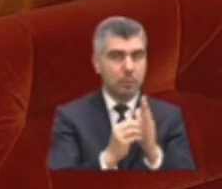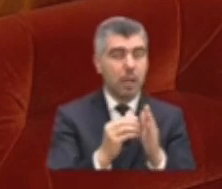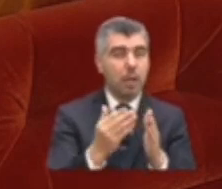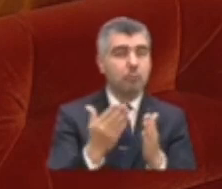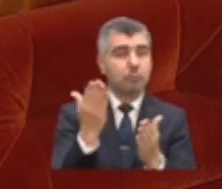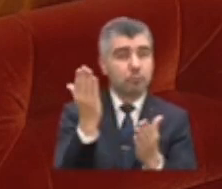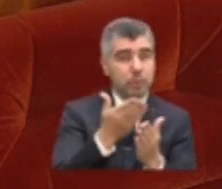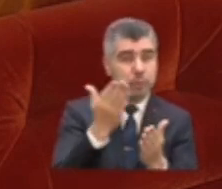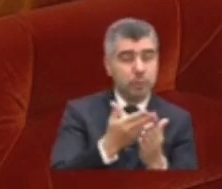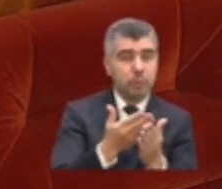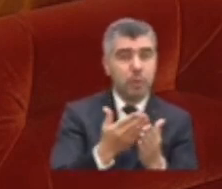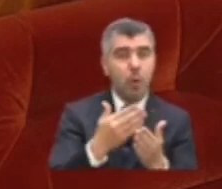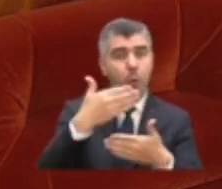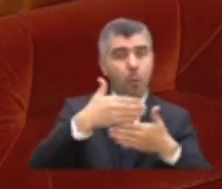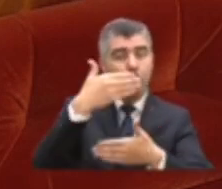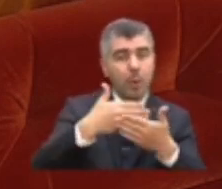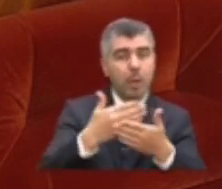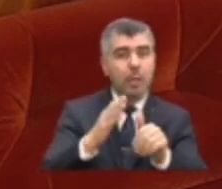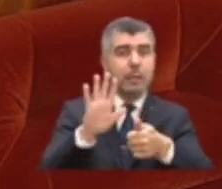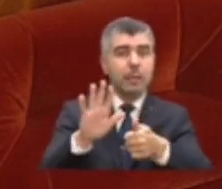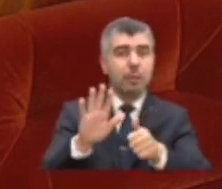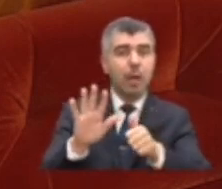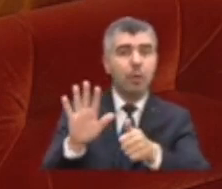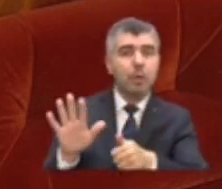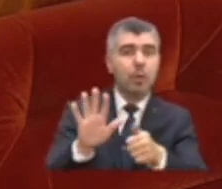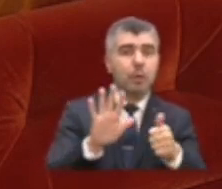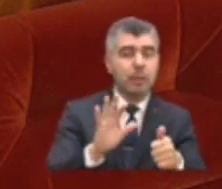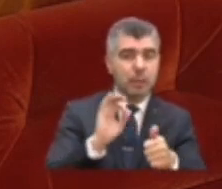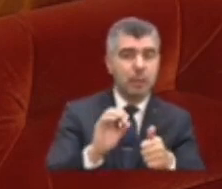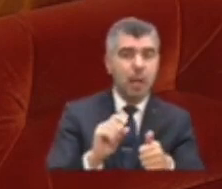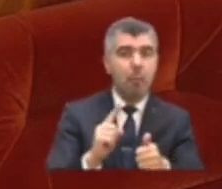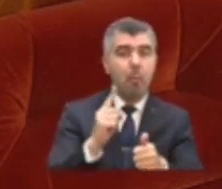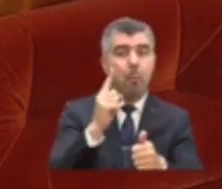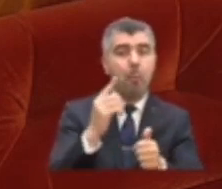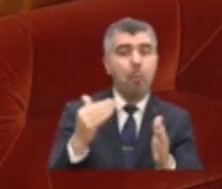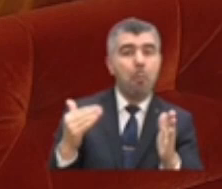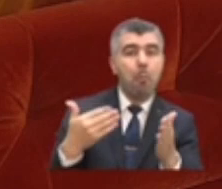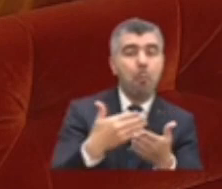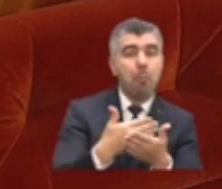بناء 866 مسجد بغلاف قدره